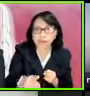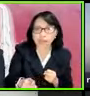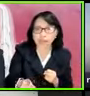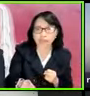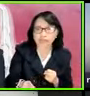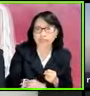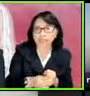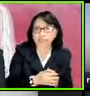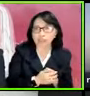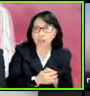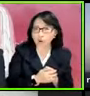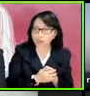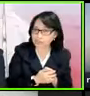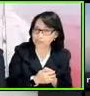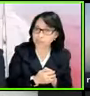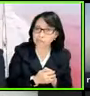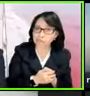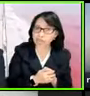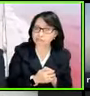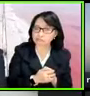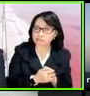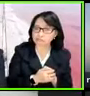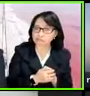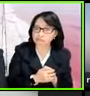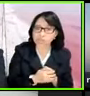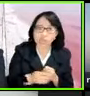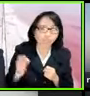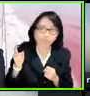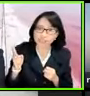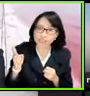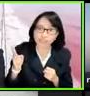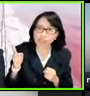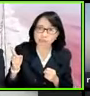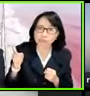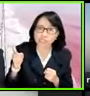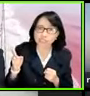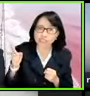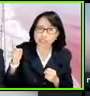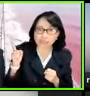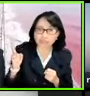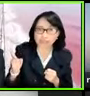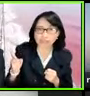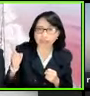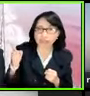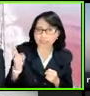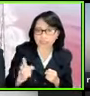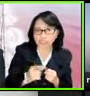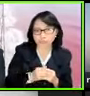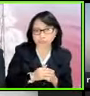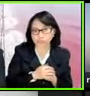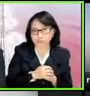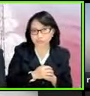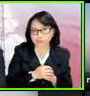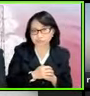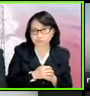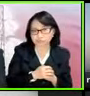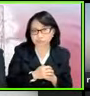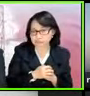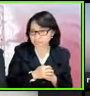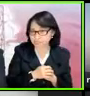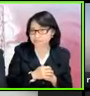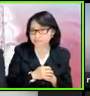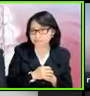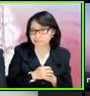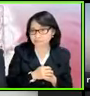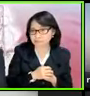akan pernah mengalahkan kita oleh karena apa Karena kita memiliki rahasia Kristus amin